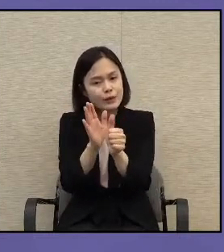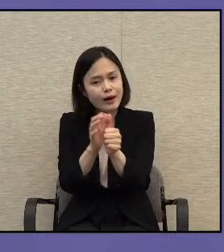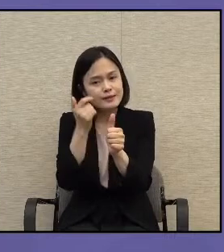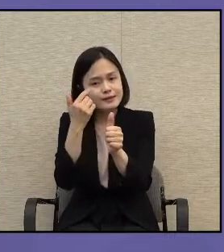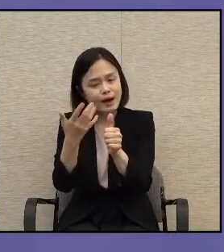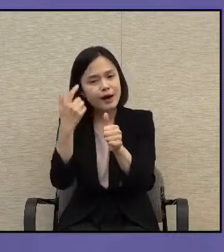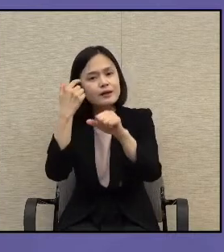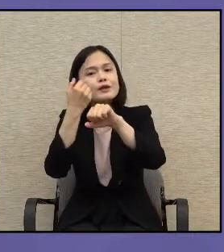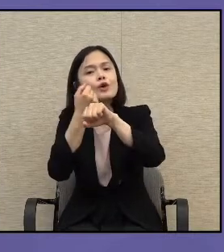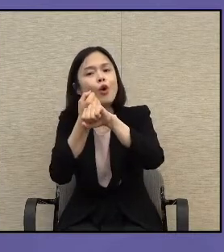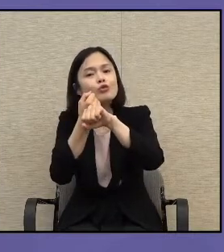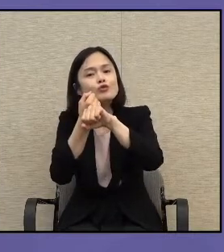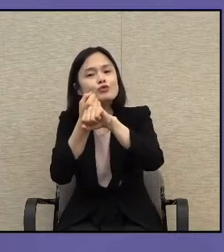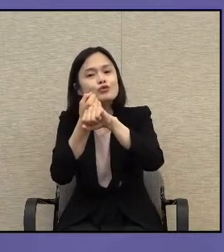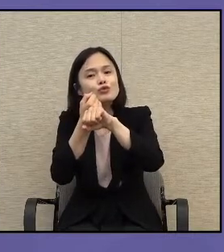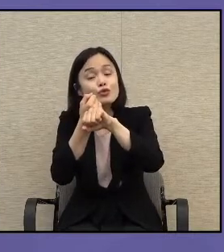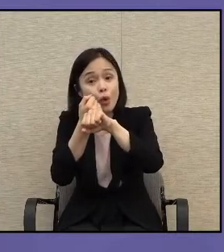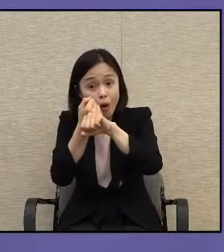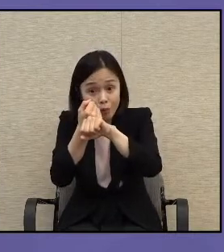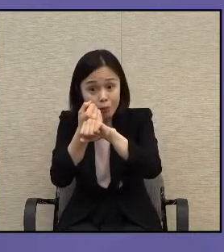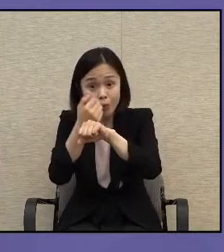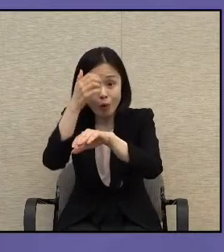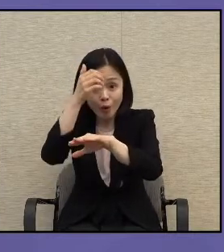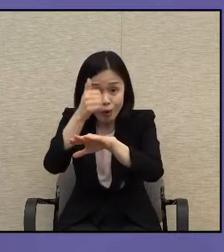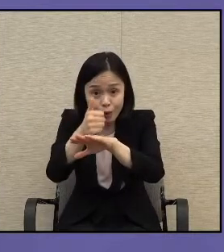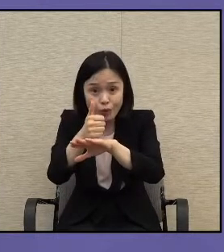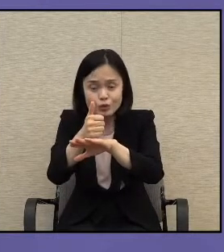결과들을 이제 보여주고 있습니다.